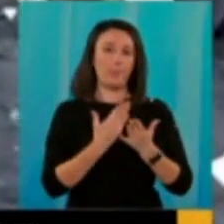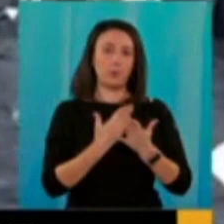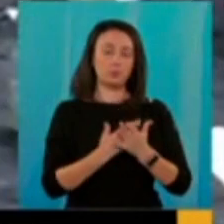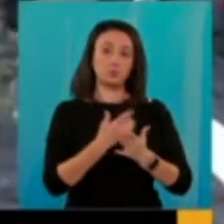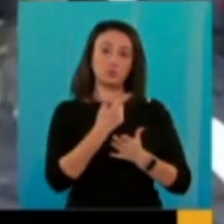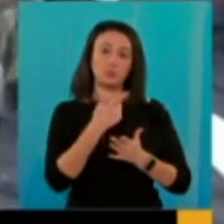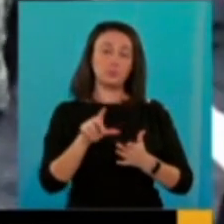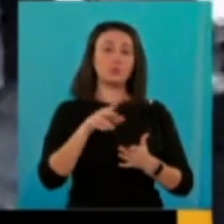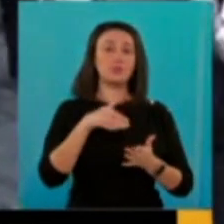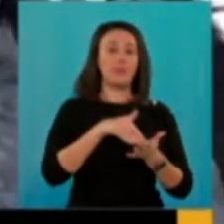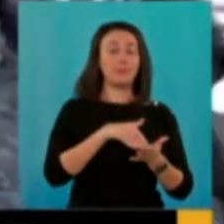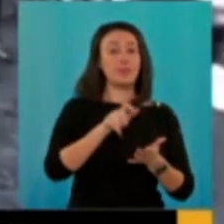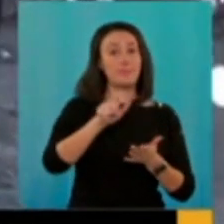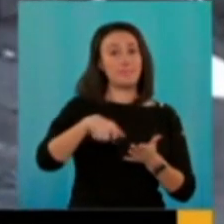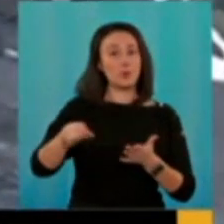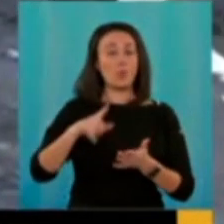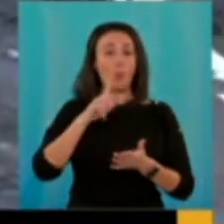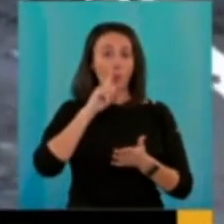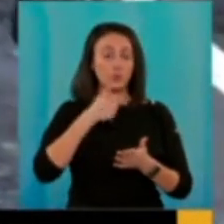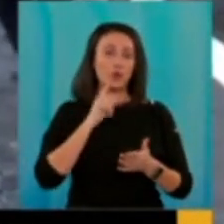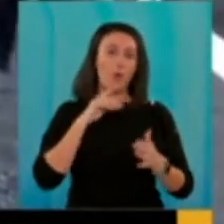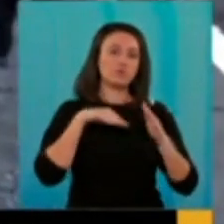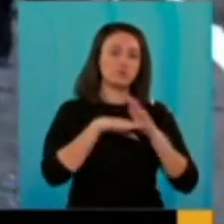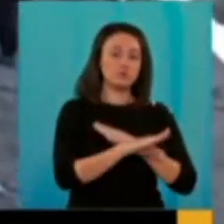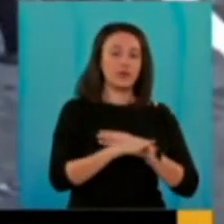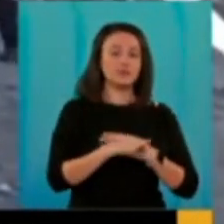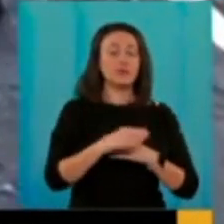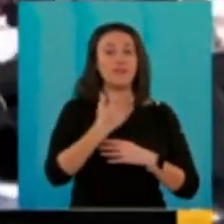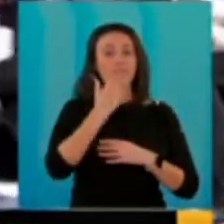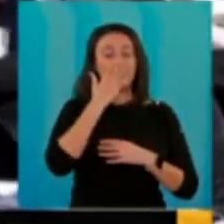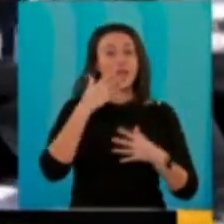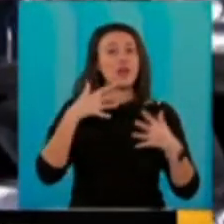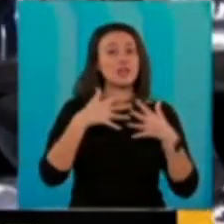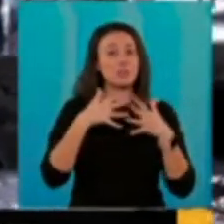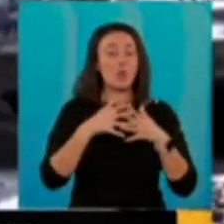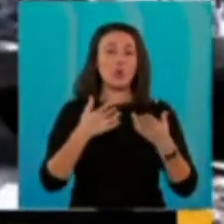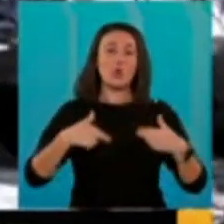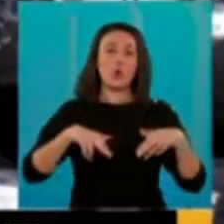aproximativ 700.000 de ucraineni care s-au refugiat din calea războiului în țara noastră.